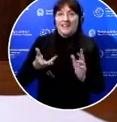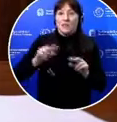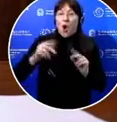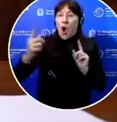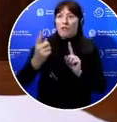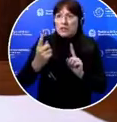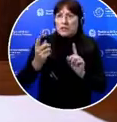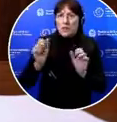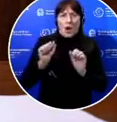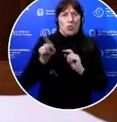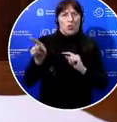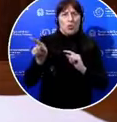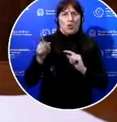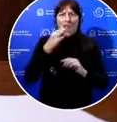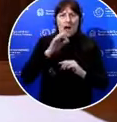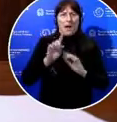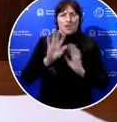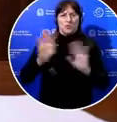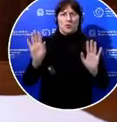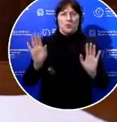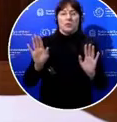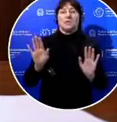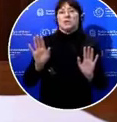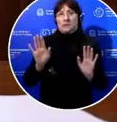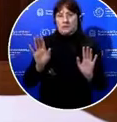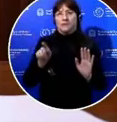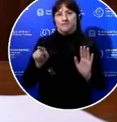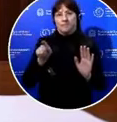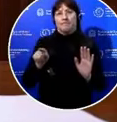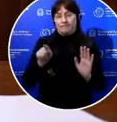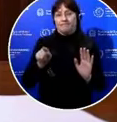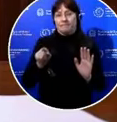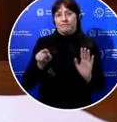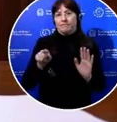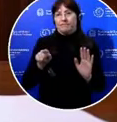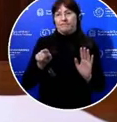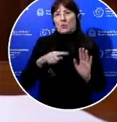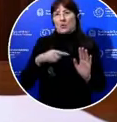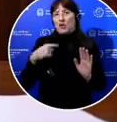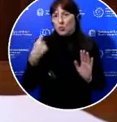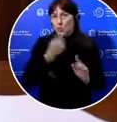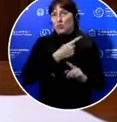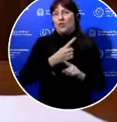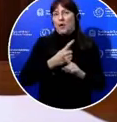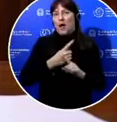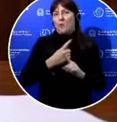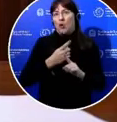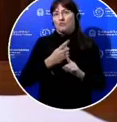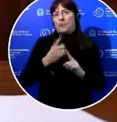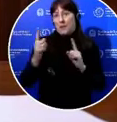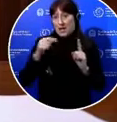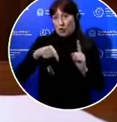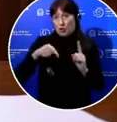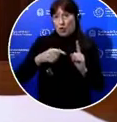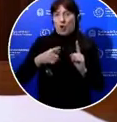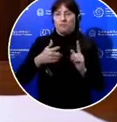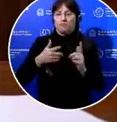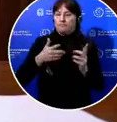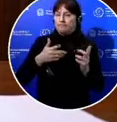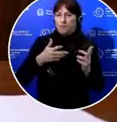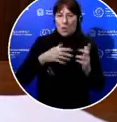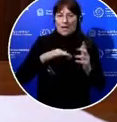altri. Beh, questo è il compito necessario che tutti ci dobbiamo dare in questo periodo,